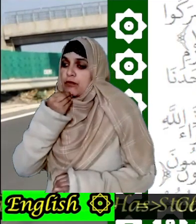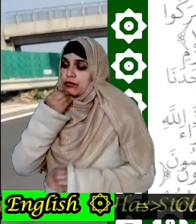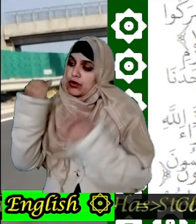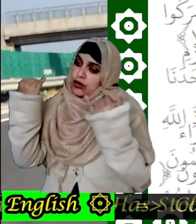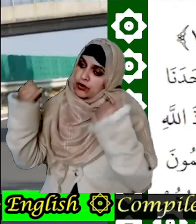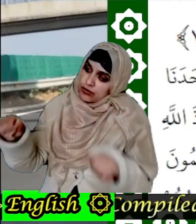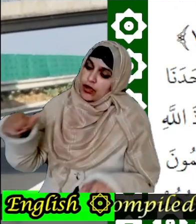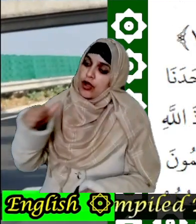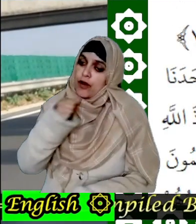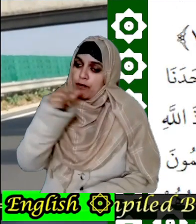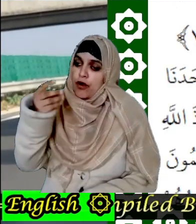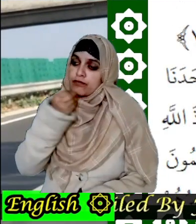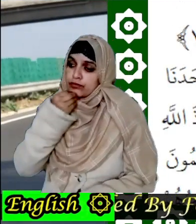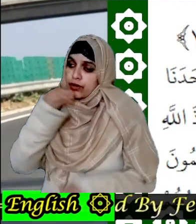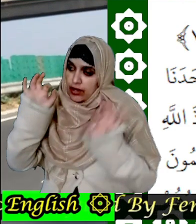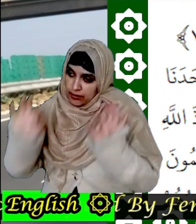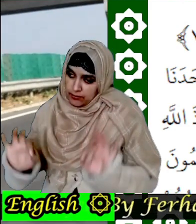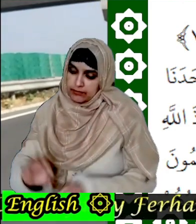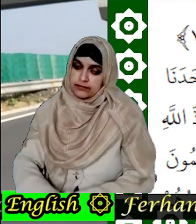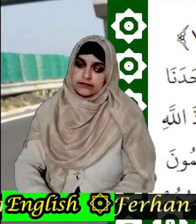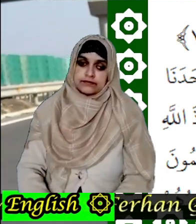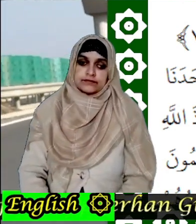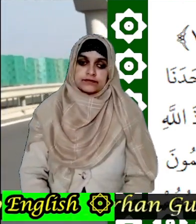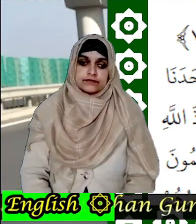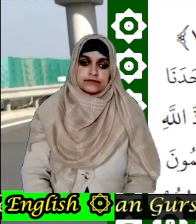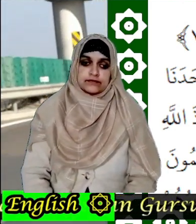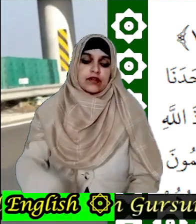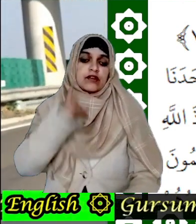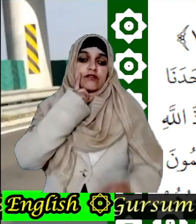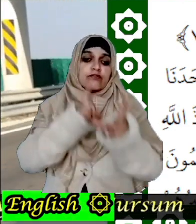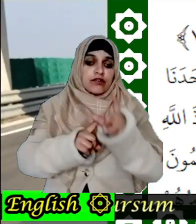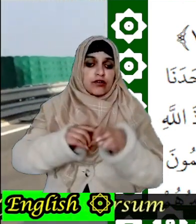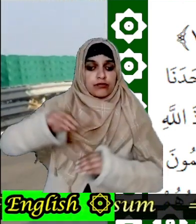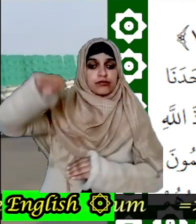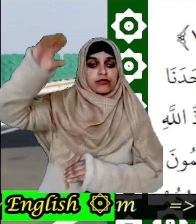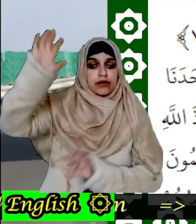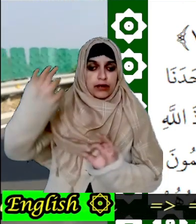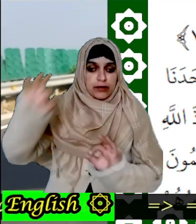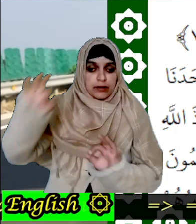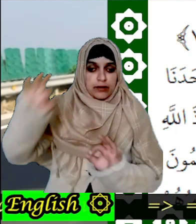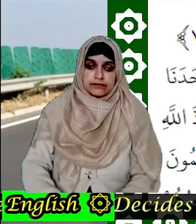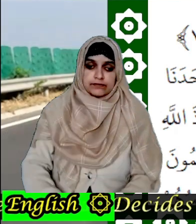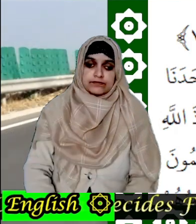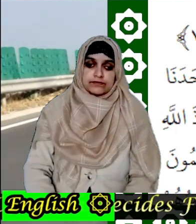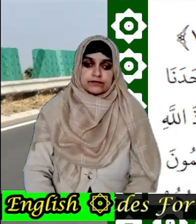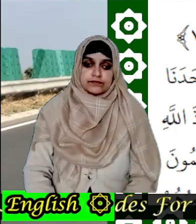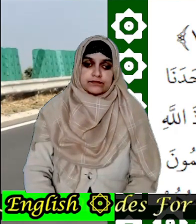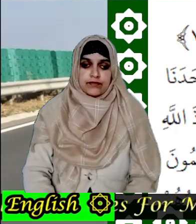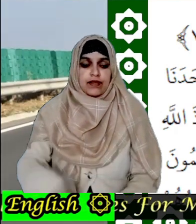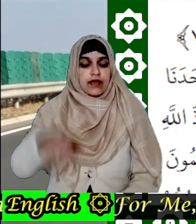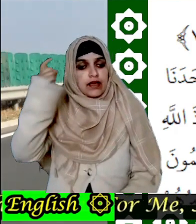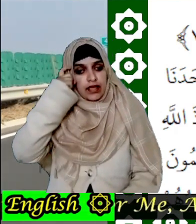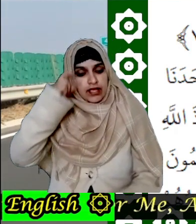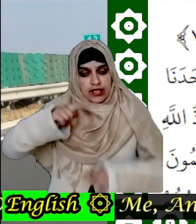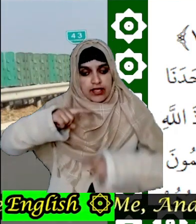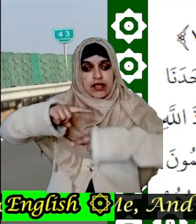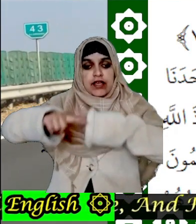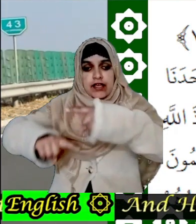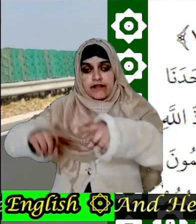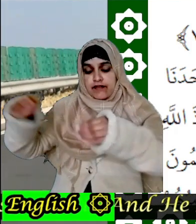قالون جا يا أيها العزيز جانين يا نما أنقوك أبو جاكو عزيز جاكو مقا أنقو